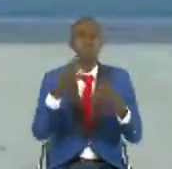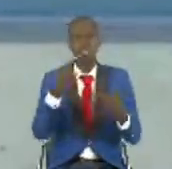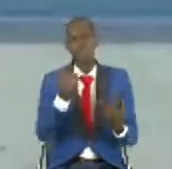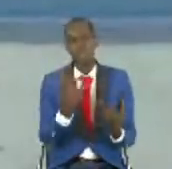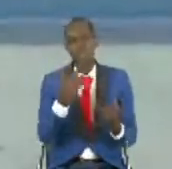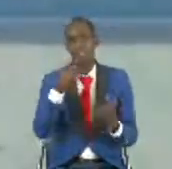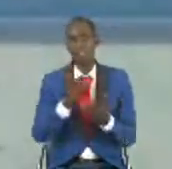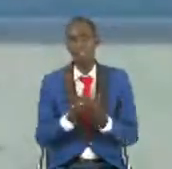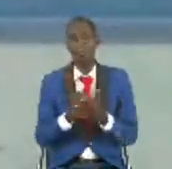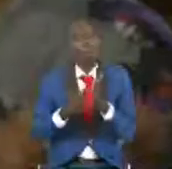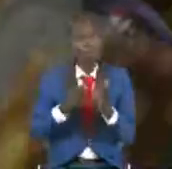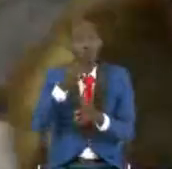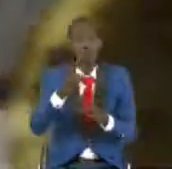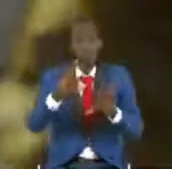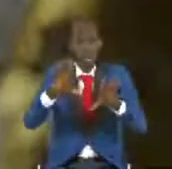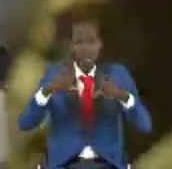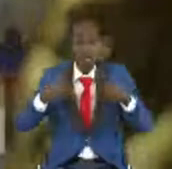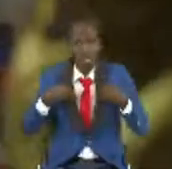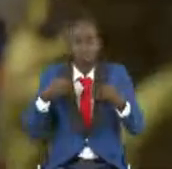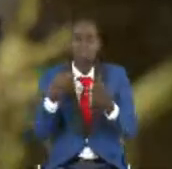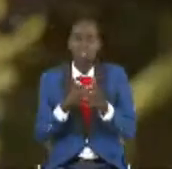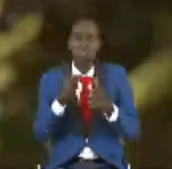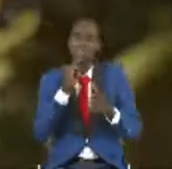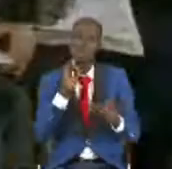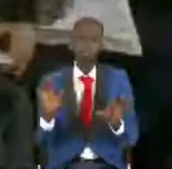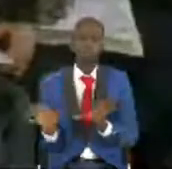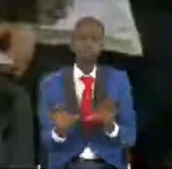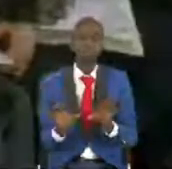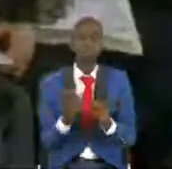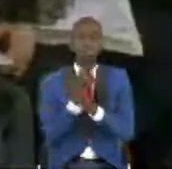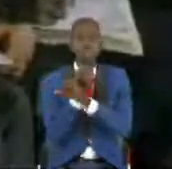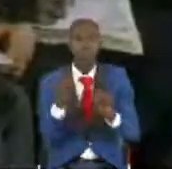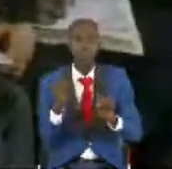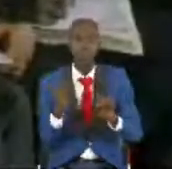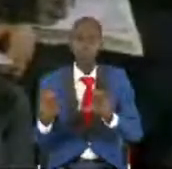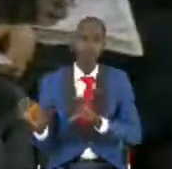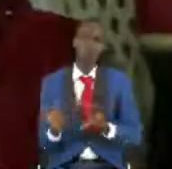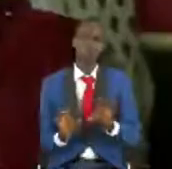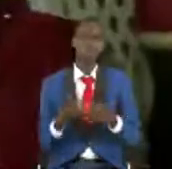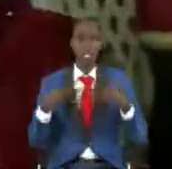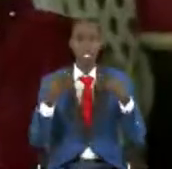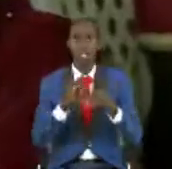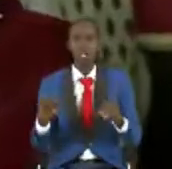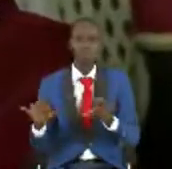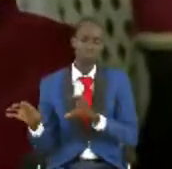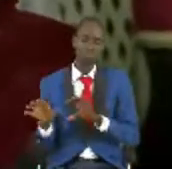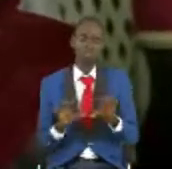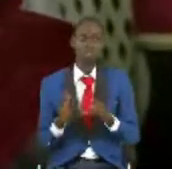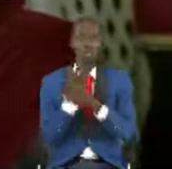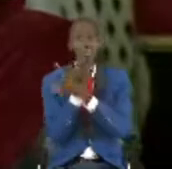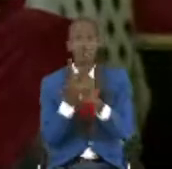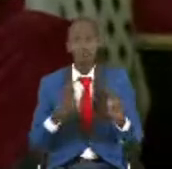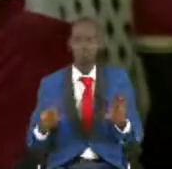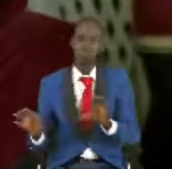tu acceptes, c'est fait. Le salut fait. Guérison accomplie. Délivrance